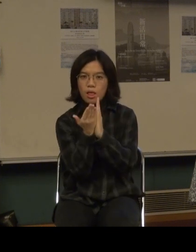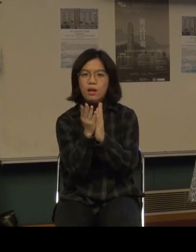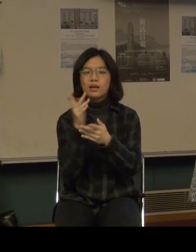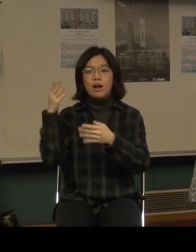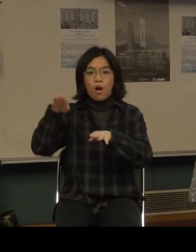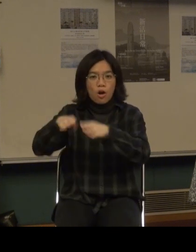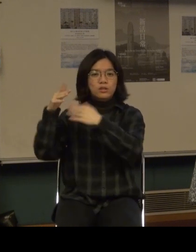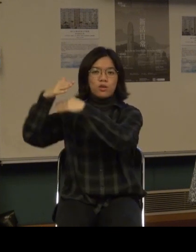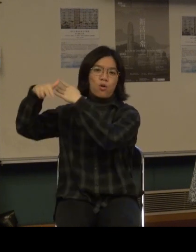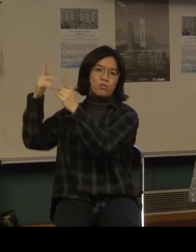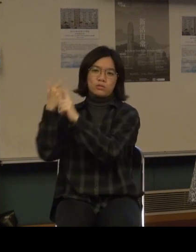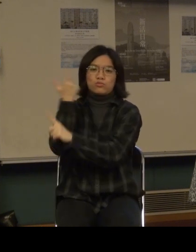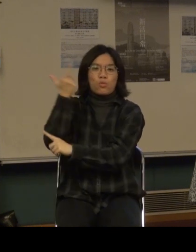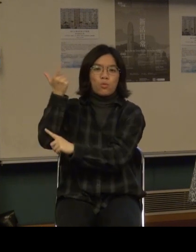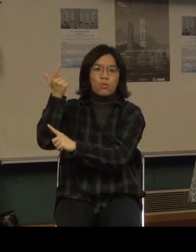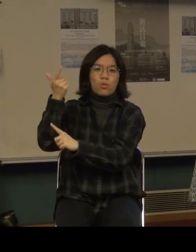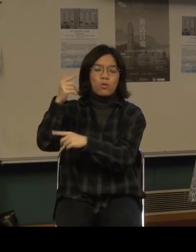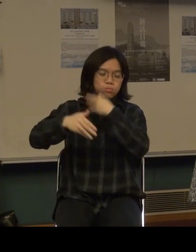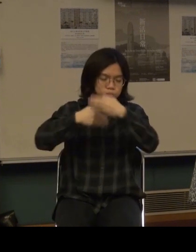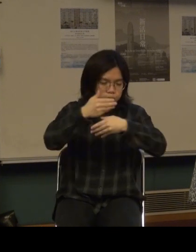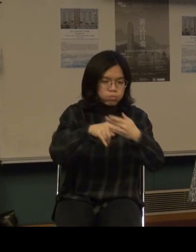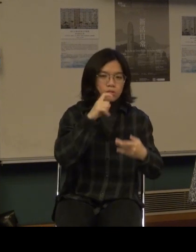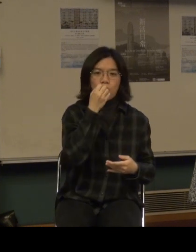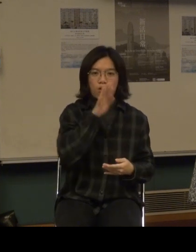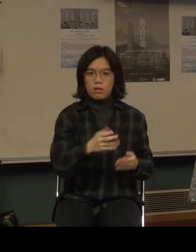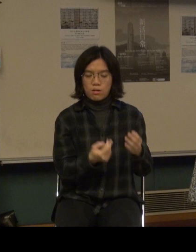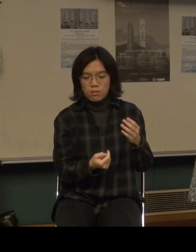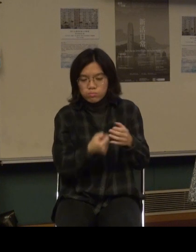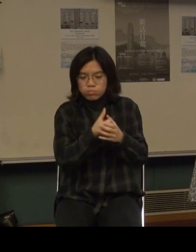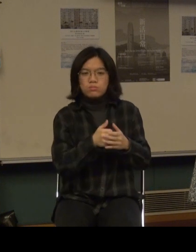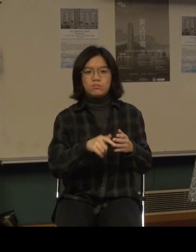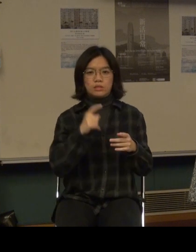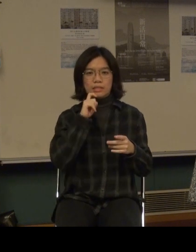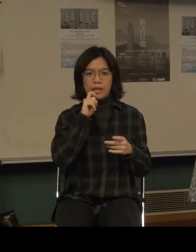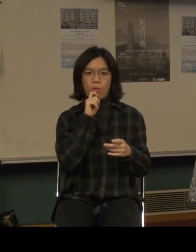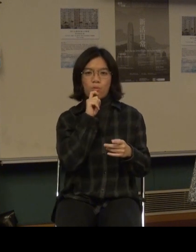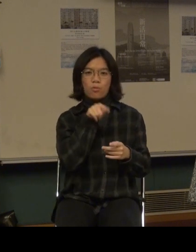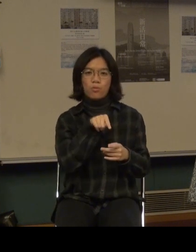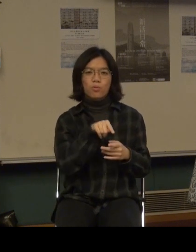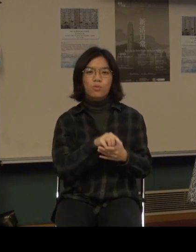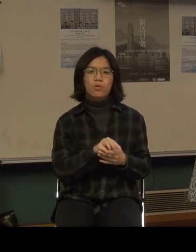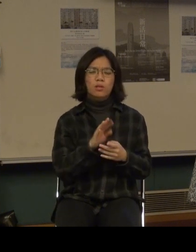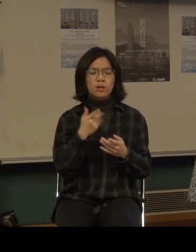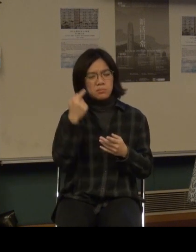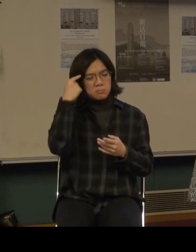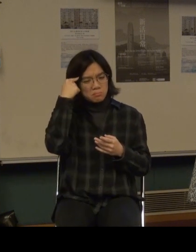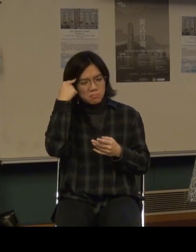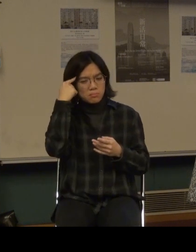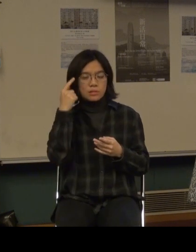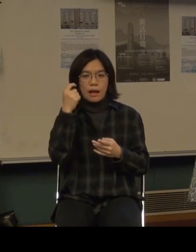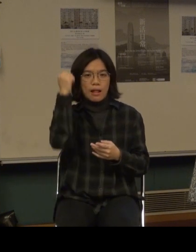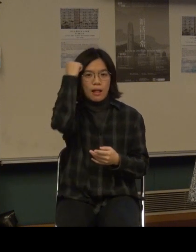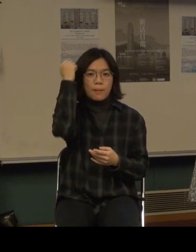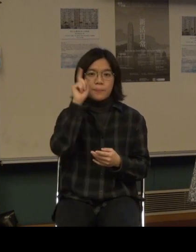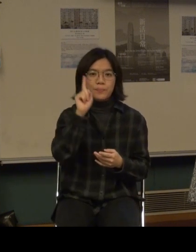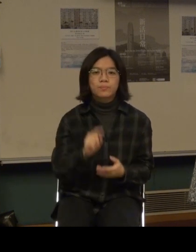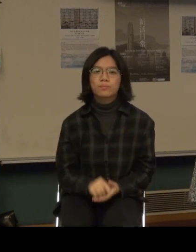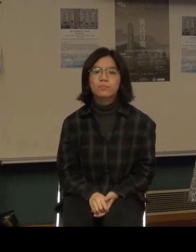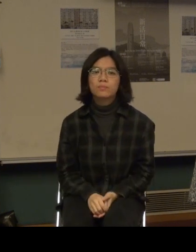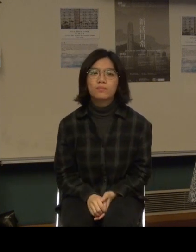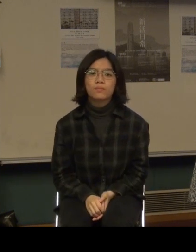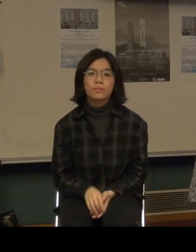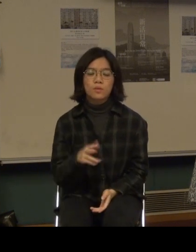人出現啦。咁但係咧，我哋比較難喺一個分析嘅角度咧，就係話究竟幾大嘅程度佢嗰